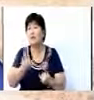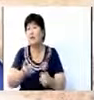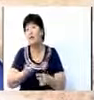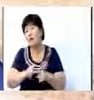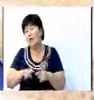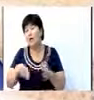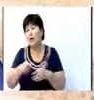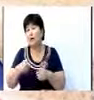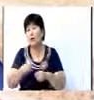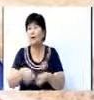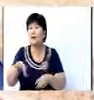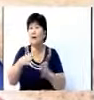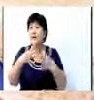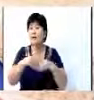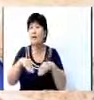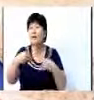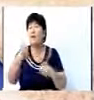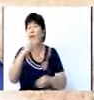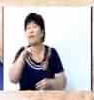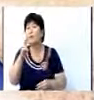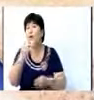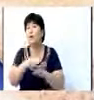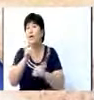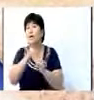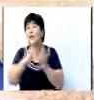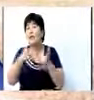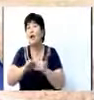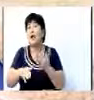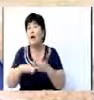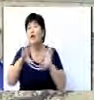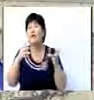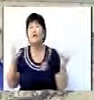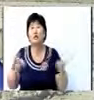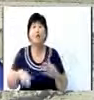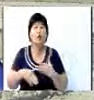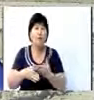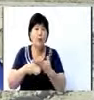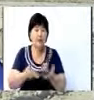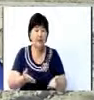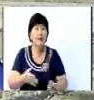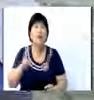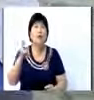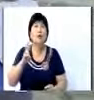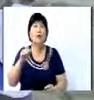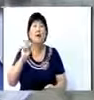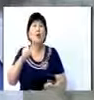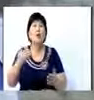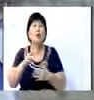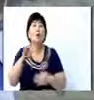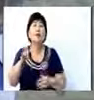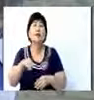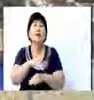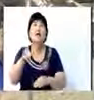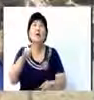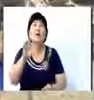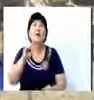стороны городского акимата истинным выделено по одному миллиону тенге оказывается вся необходимая помощь далее но на верх наливая полно микрорайоне по улице же